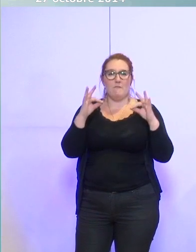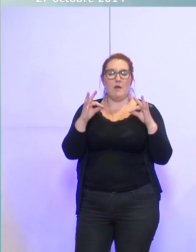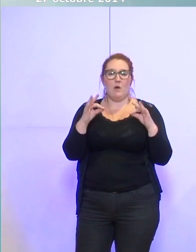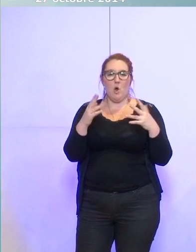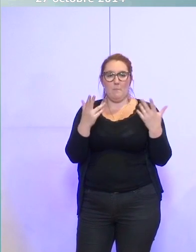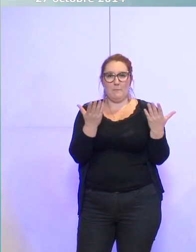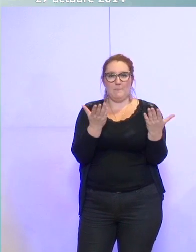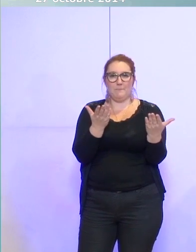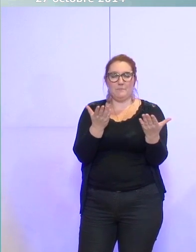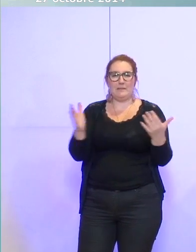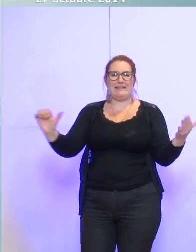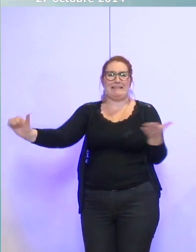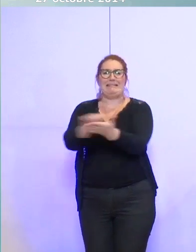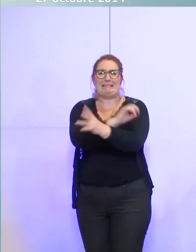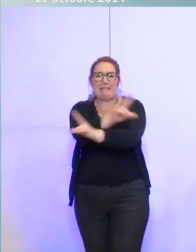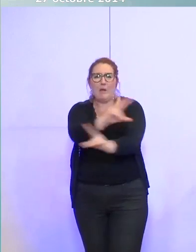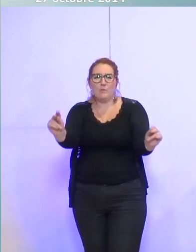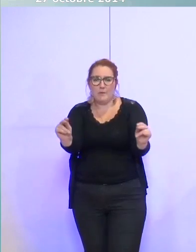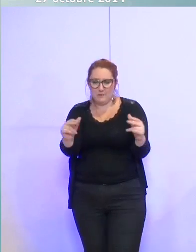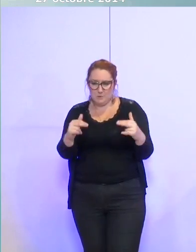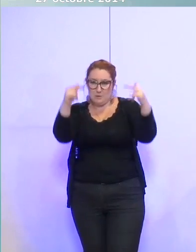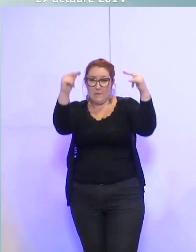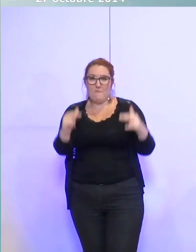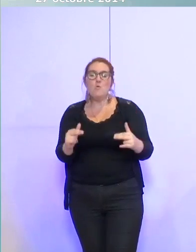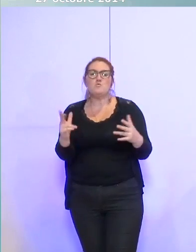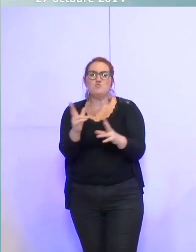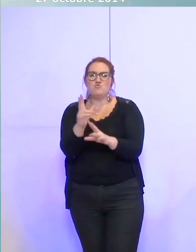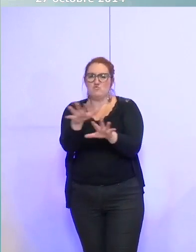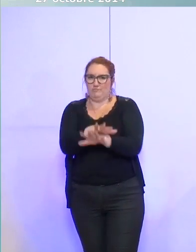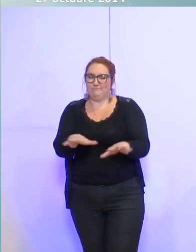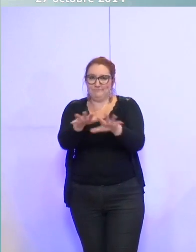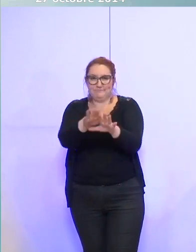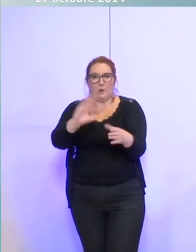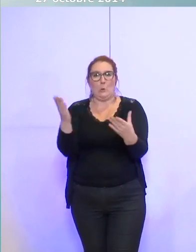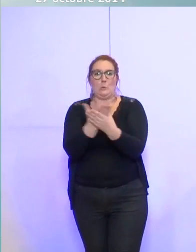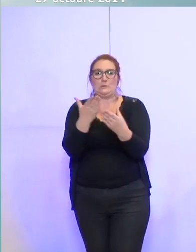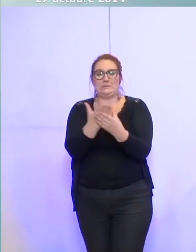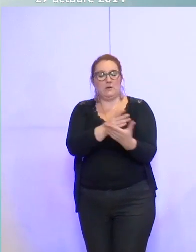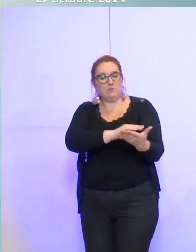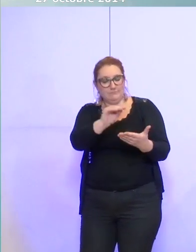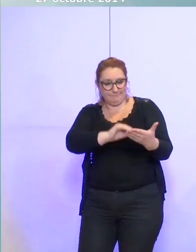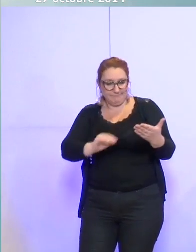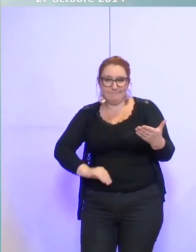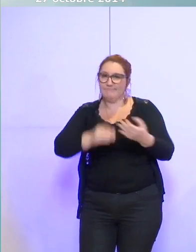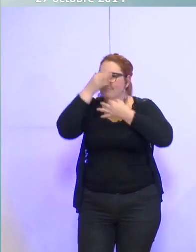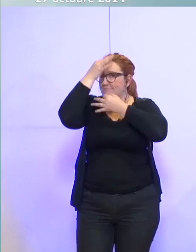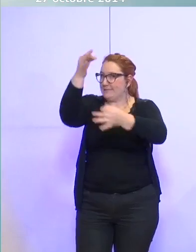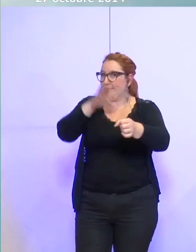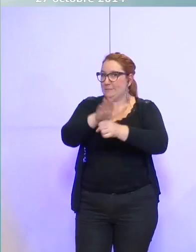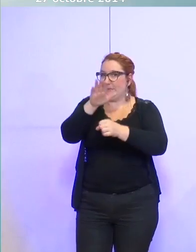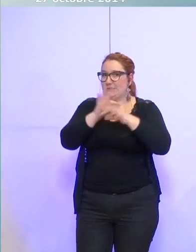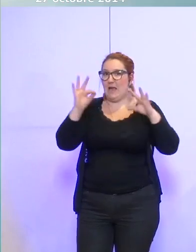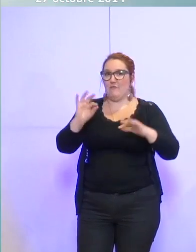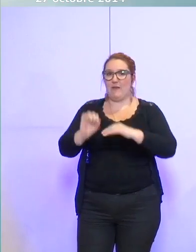décontamination qui manque de clarté. Le dossier donc est imprécis à propos du niveau de seuil